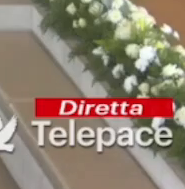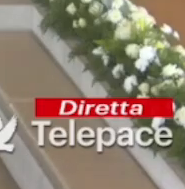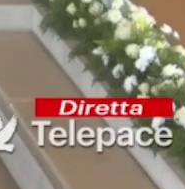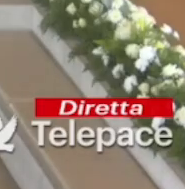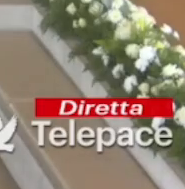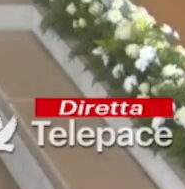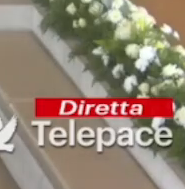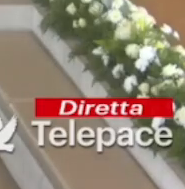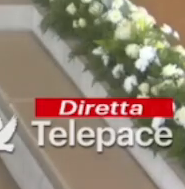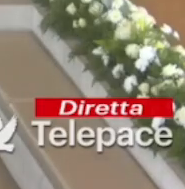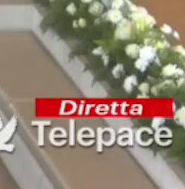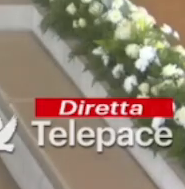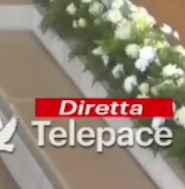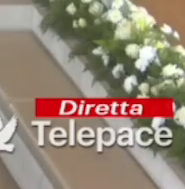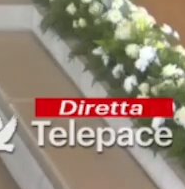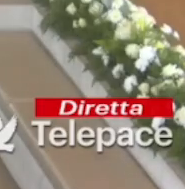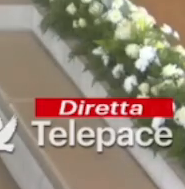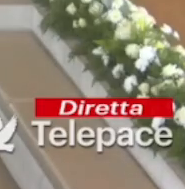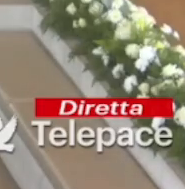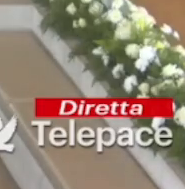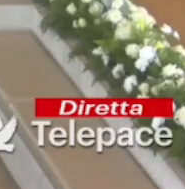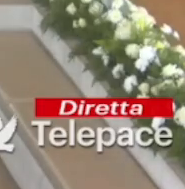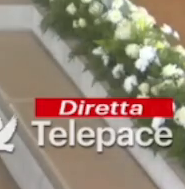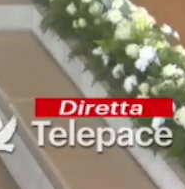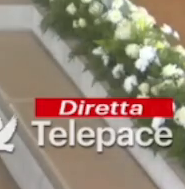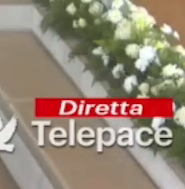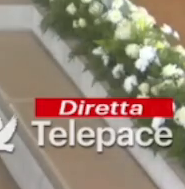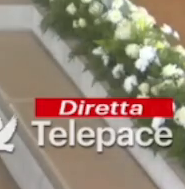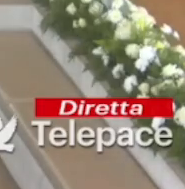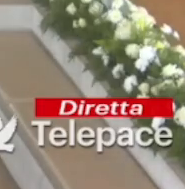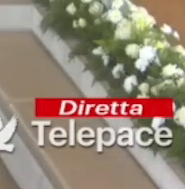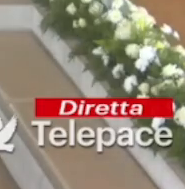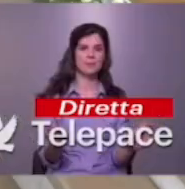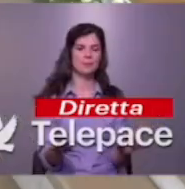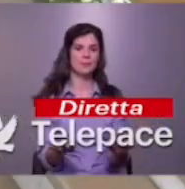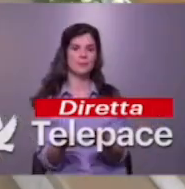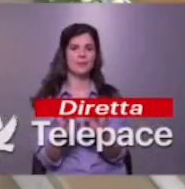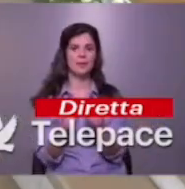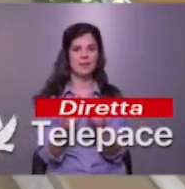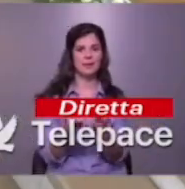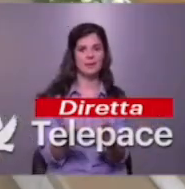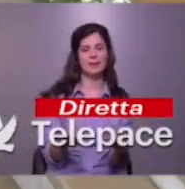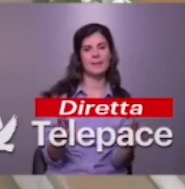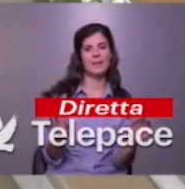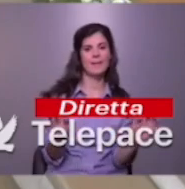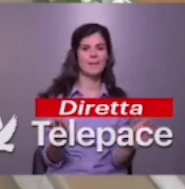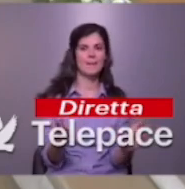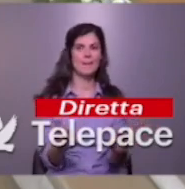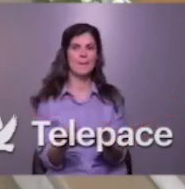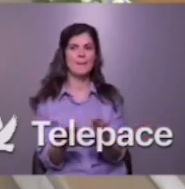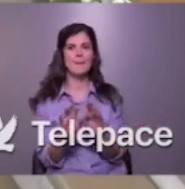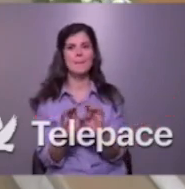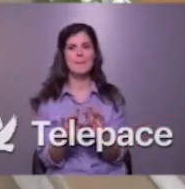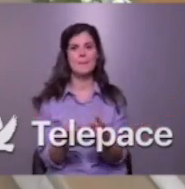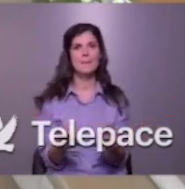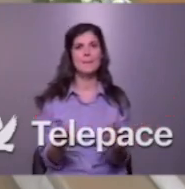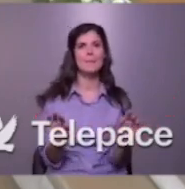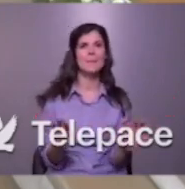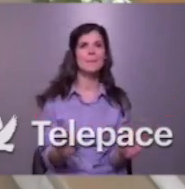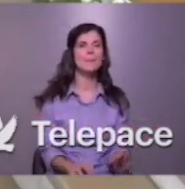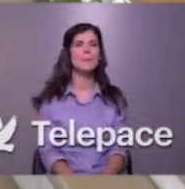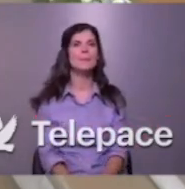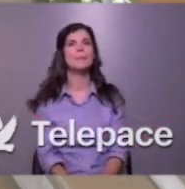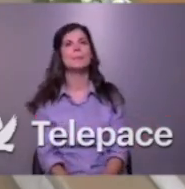107° anno dalla terza apparizione. Il suono dell'organo, il suono